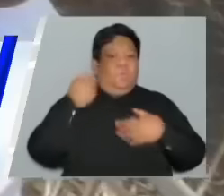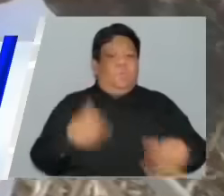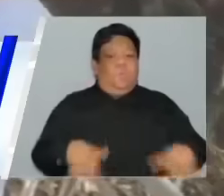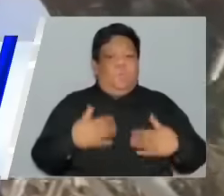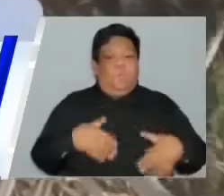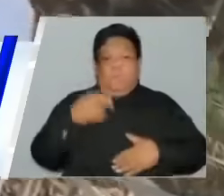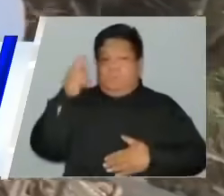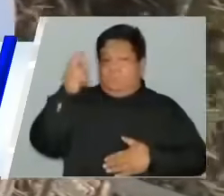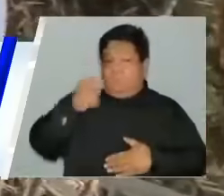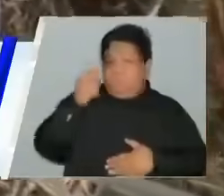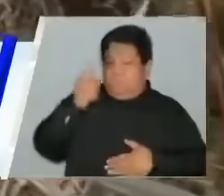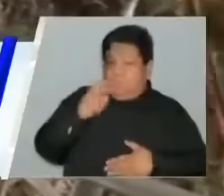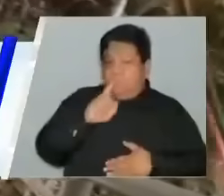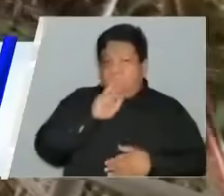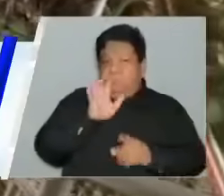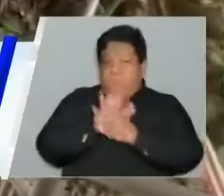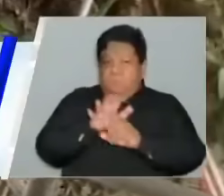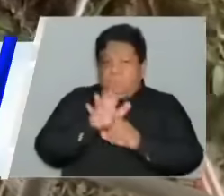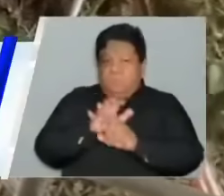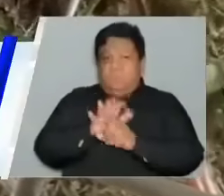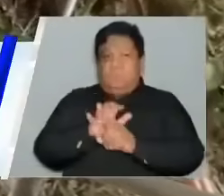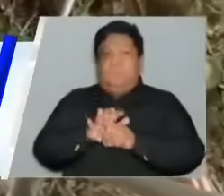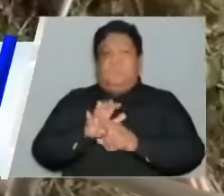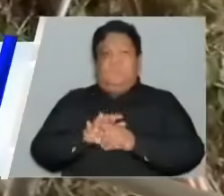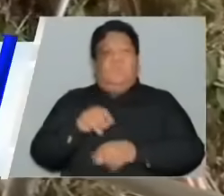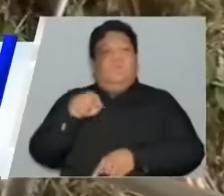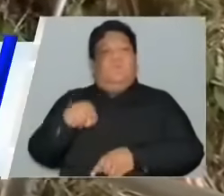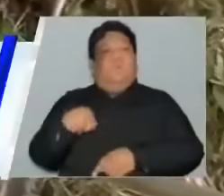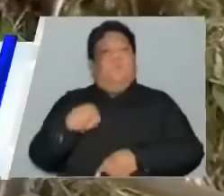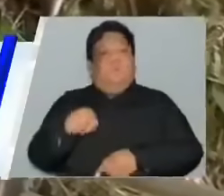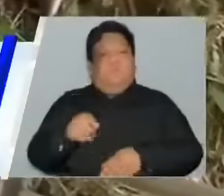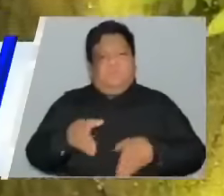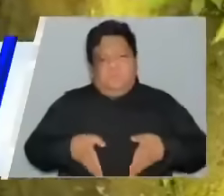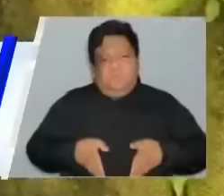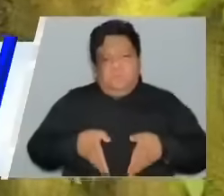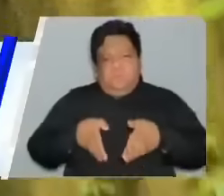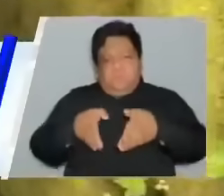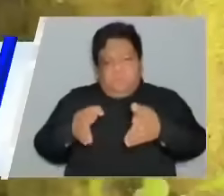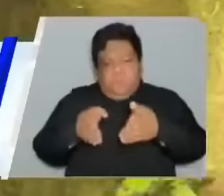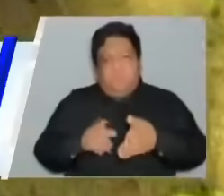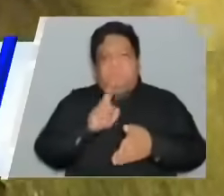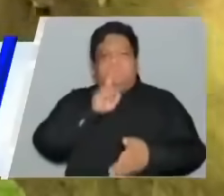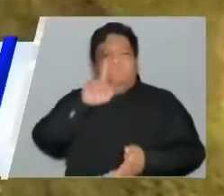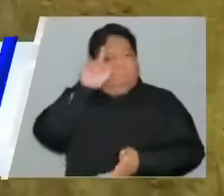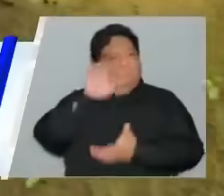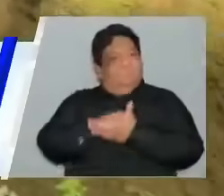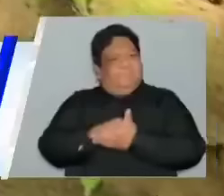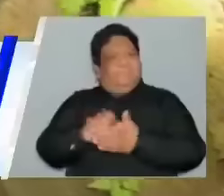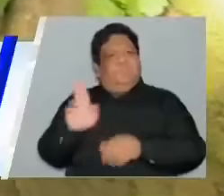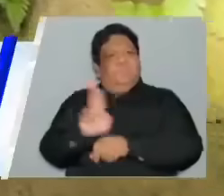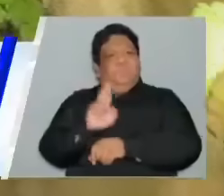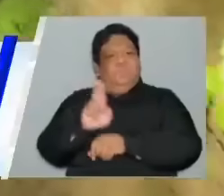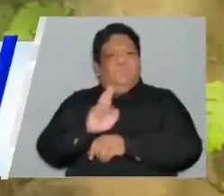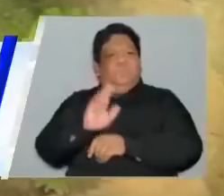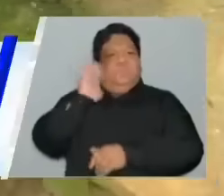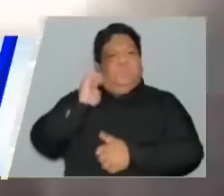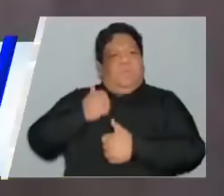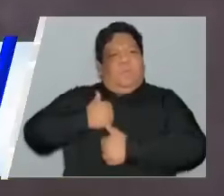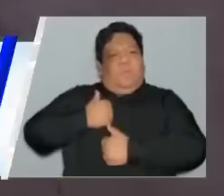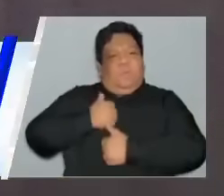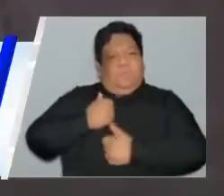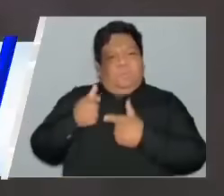atraksyon. Tampok ang Japanese tunnels na pinaniniwala ang ginawang kuta ng mga sundalong Hapon noong World War